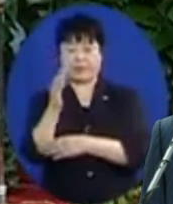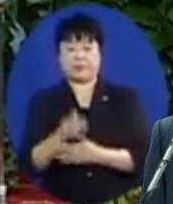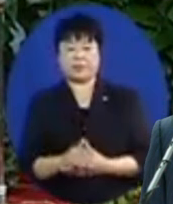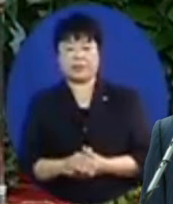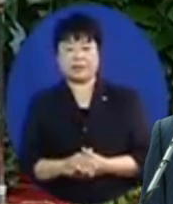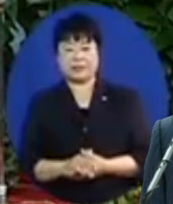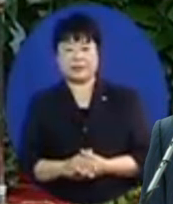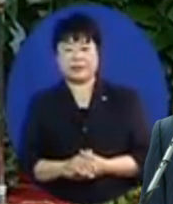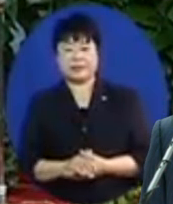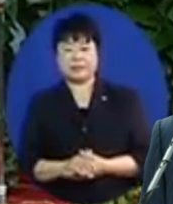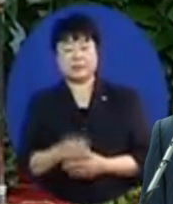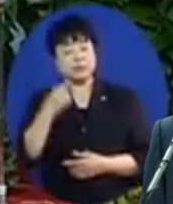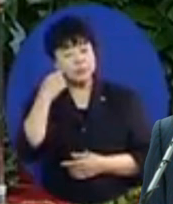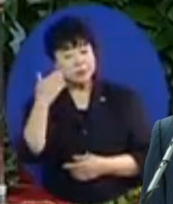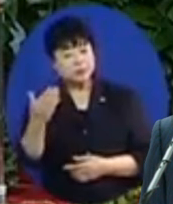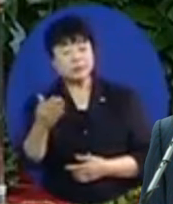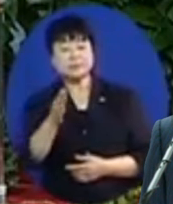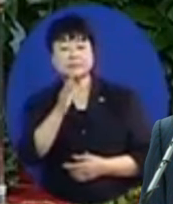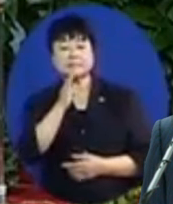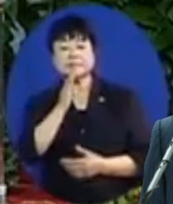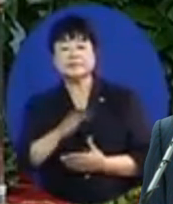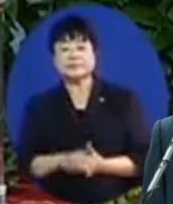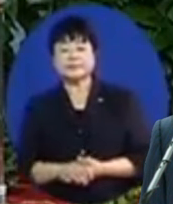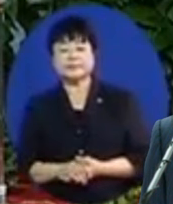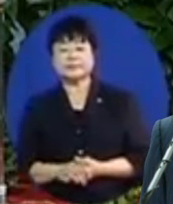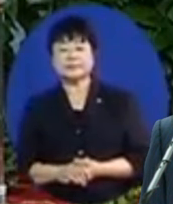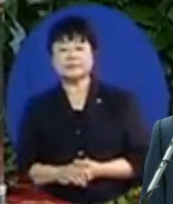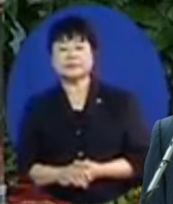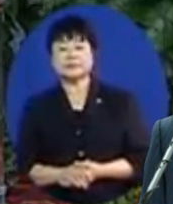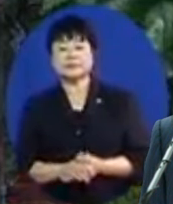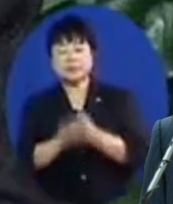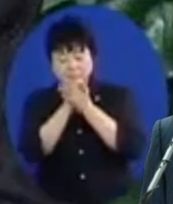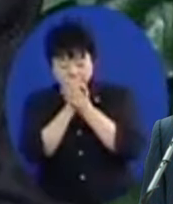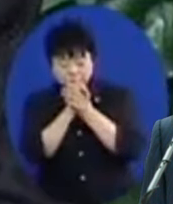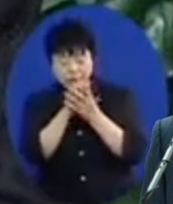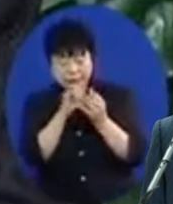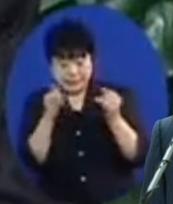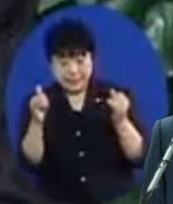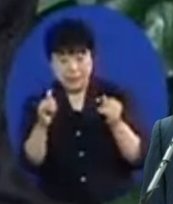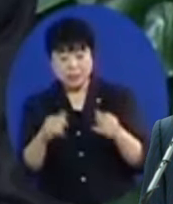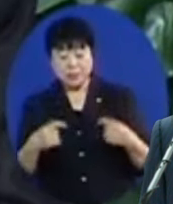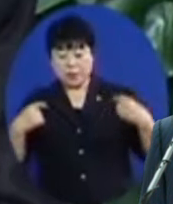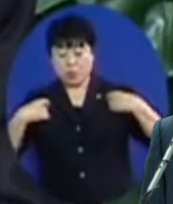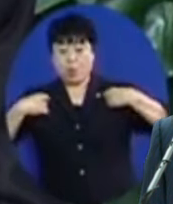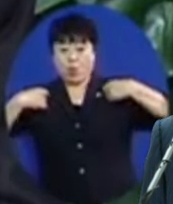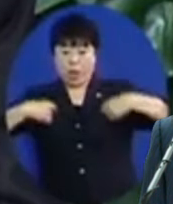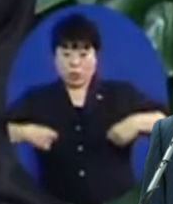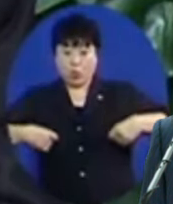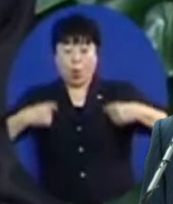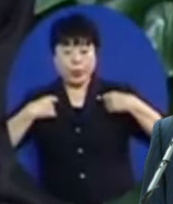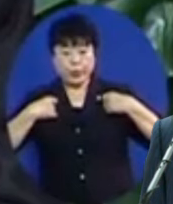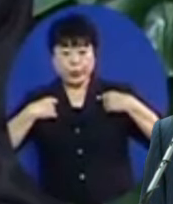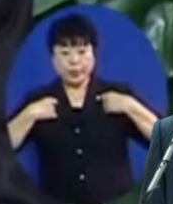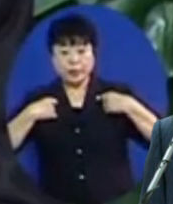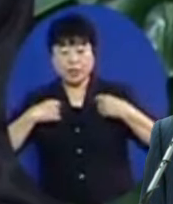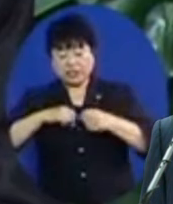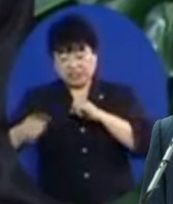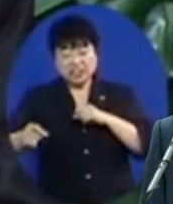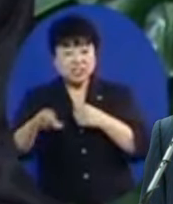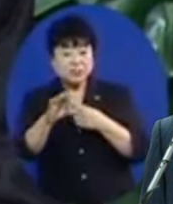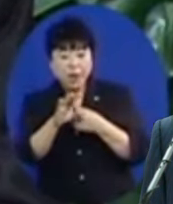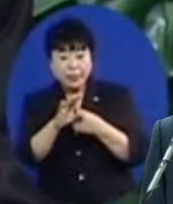이렇게 물었습니다. 그래서 수도사는 말하기를 자네가 입고 있는 그 외투가